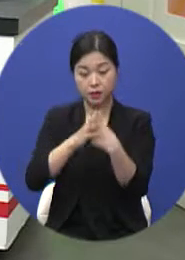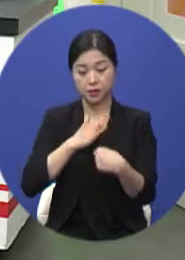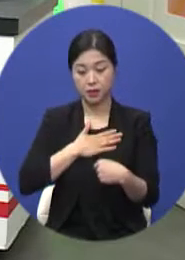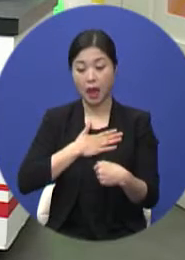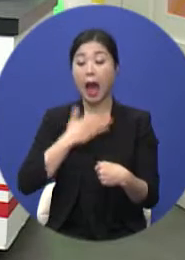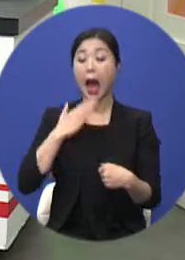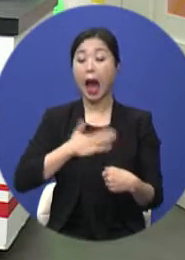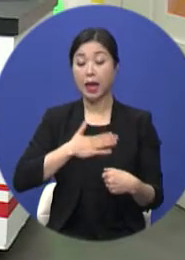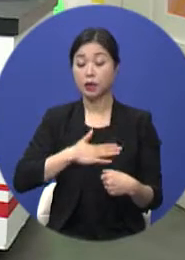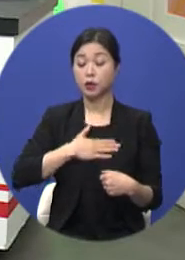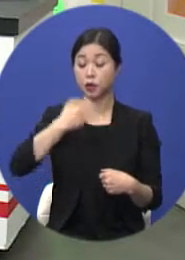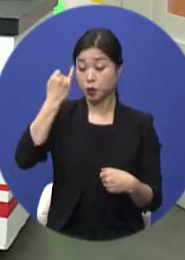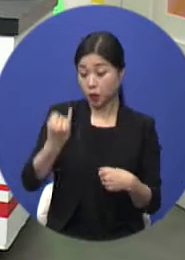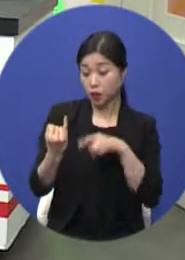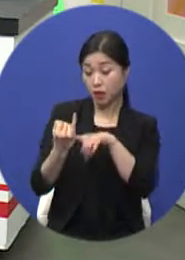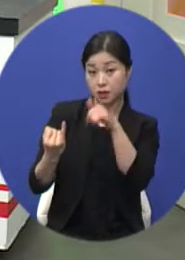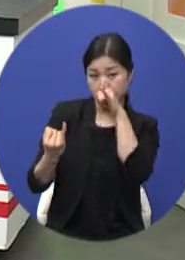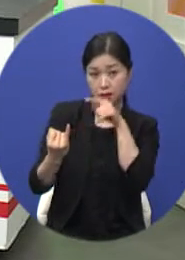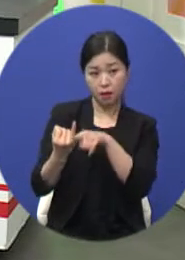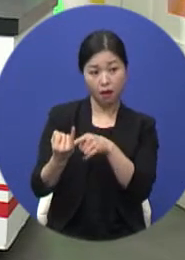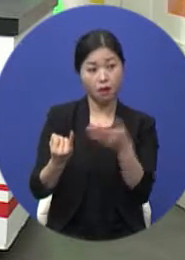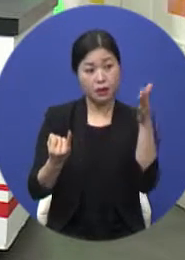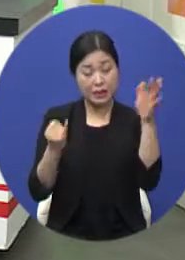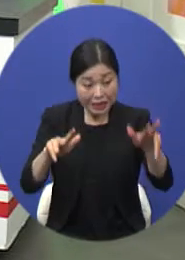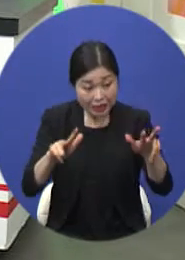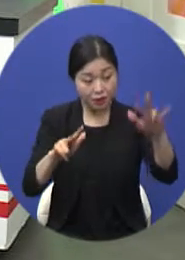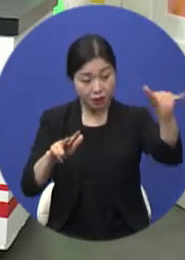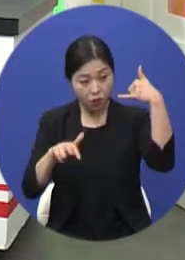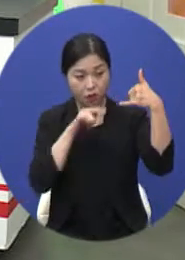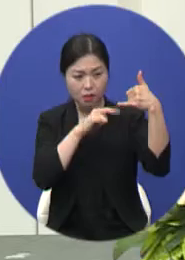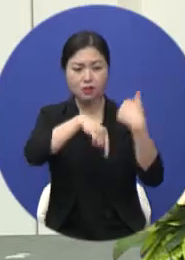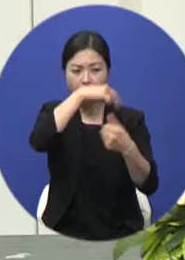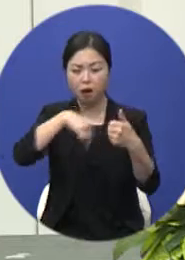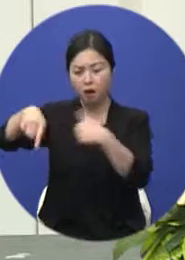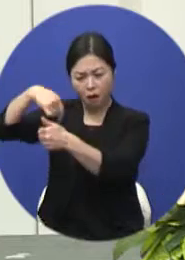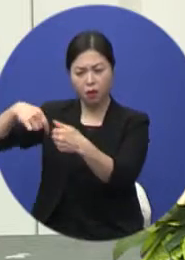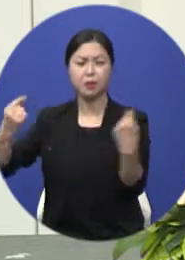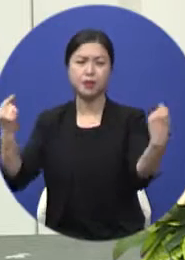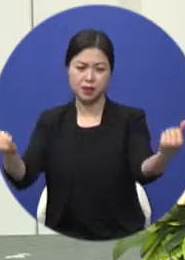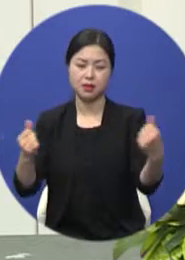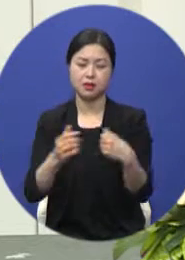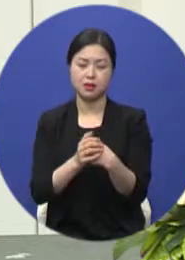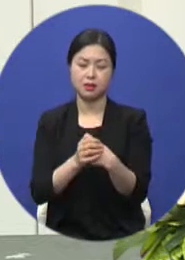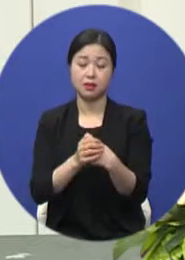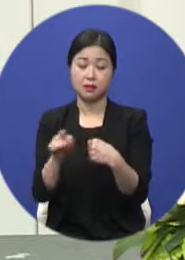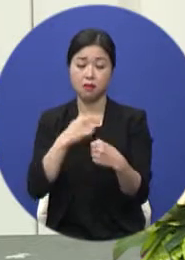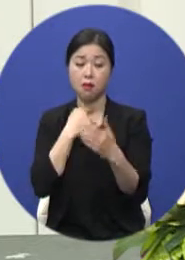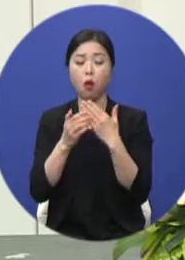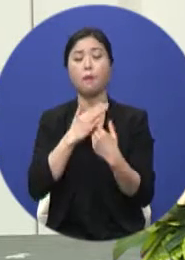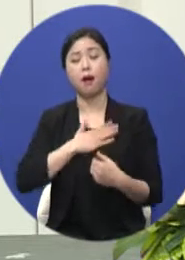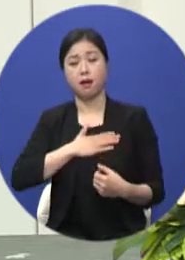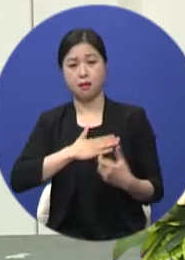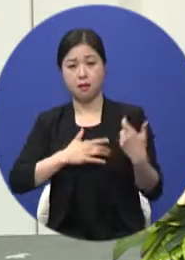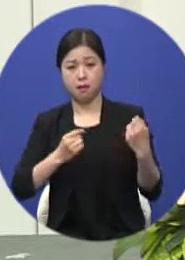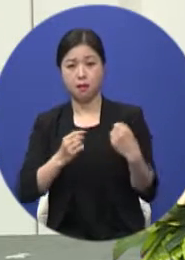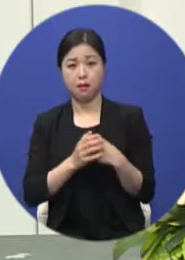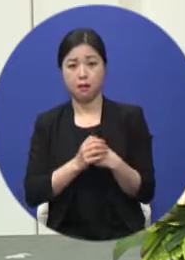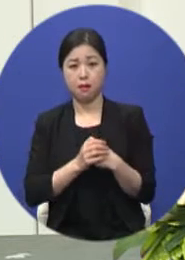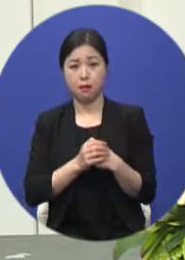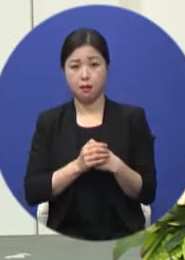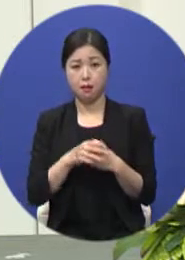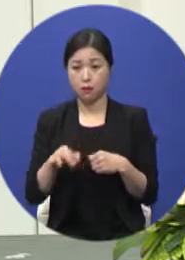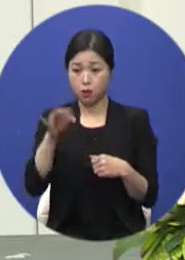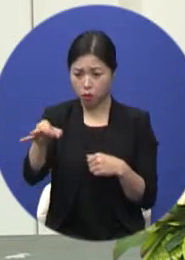있는데 네. 똑같은 상황이에요. 그 비슷한 상황에 대한 경험이 있고 그러다 보니까 돈을